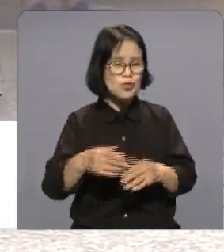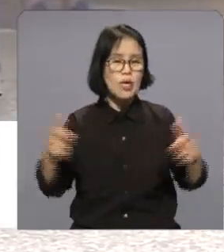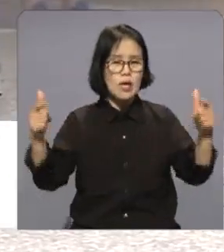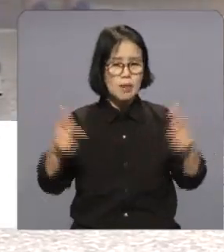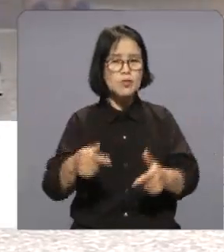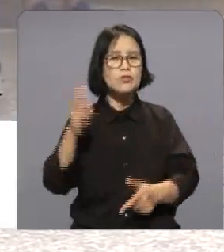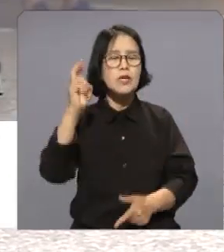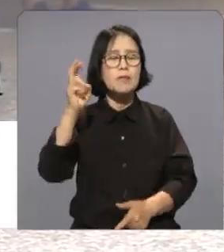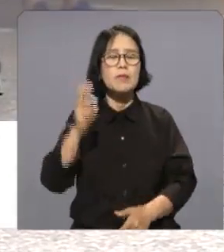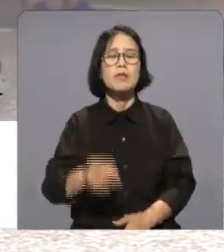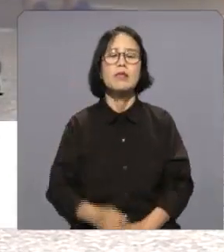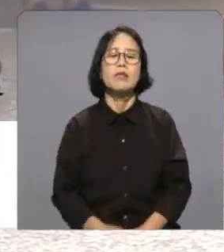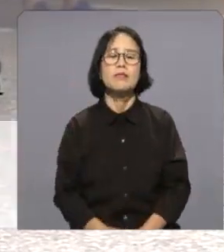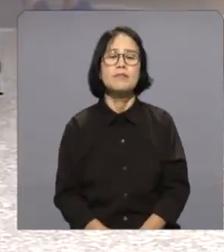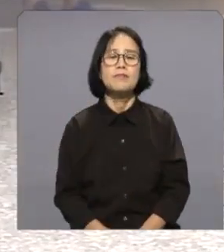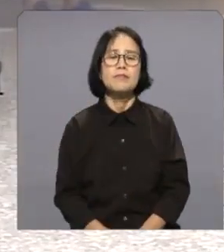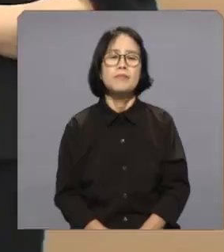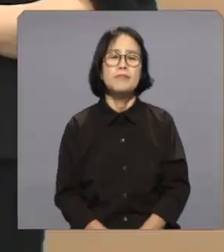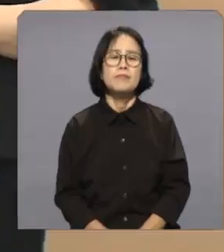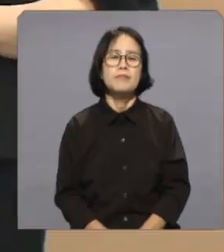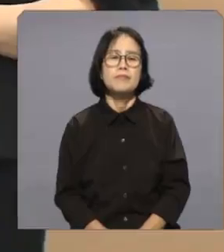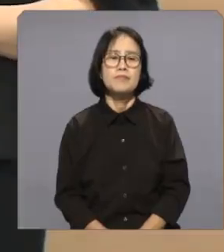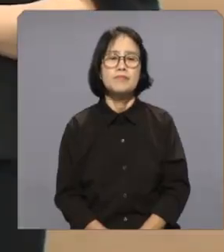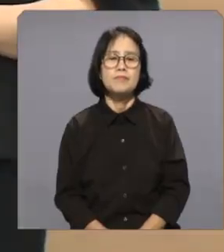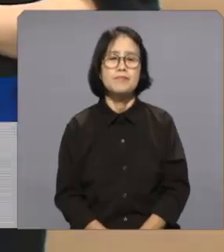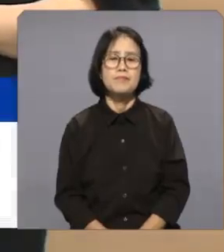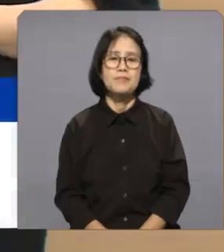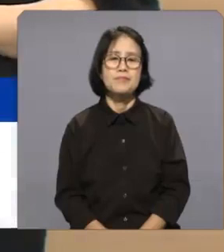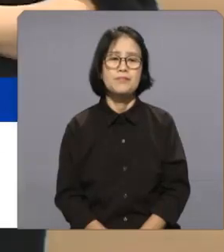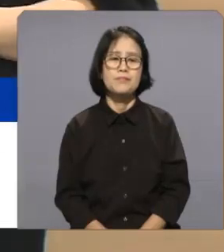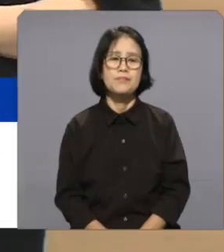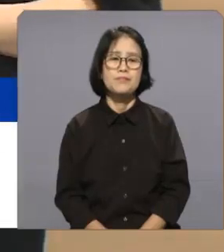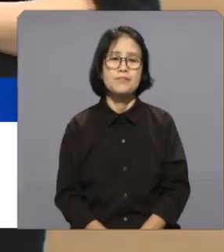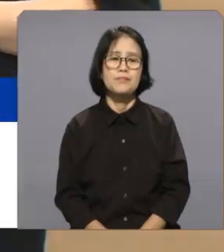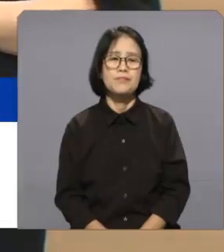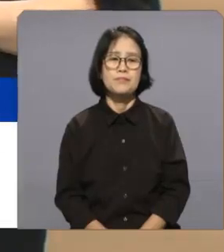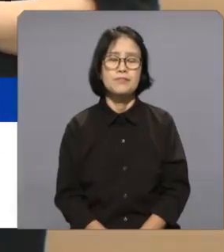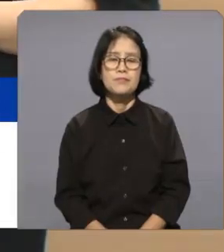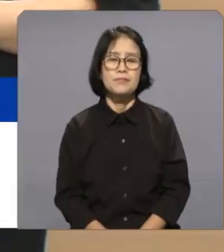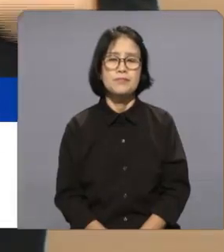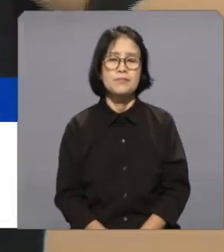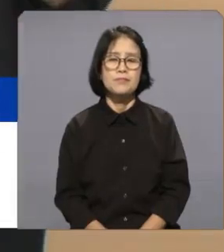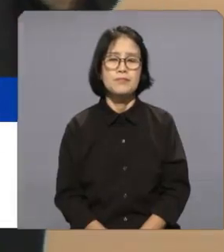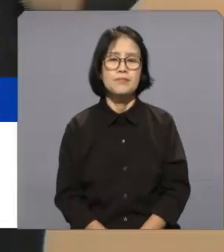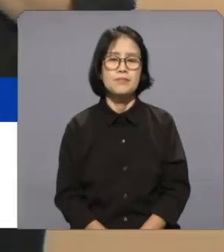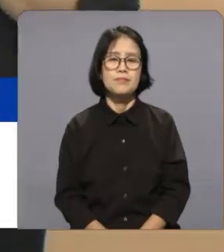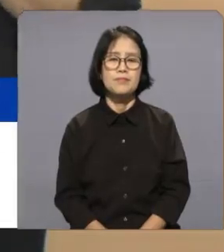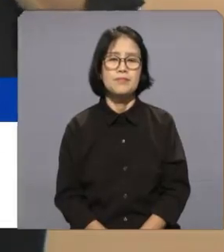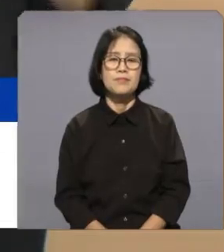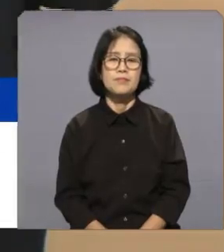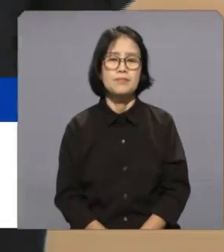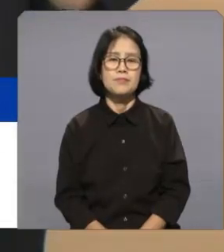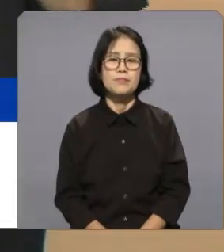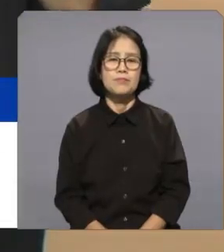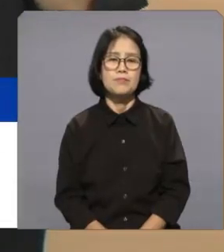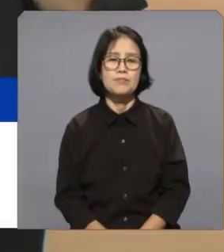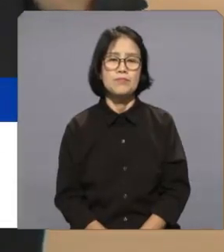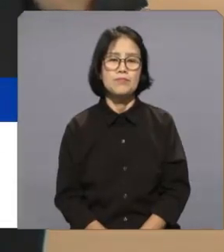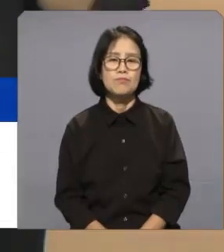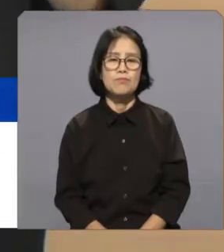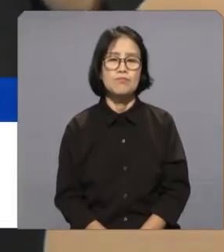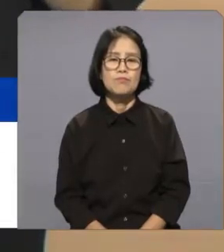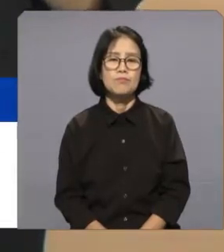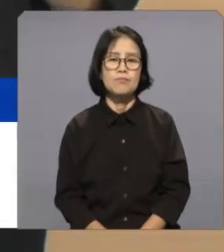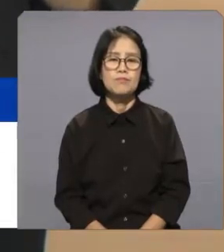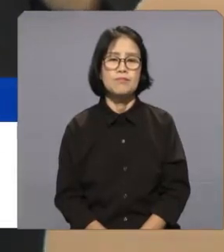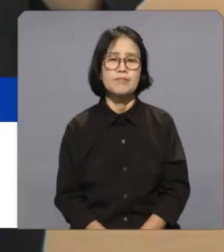전환할 가능성이 있다고 밝혔습니다. 지난주에 비해 소폭 감소하고 있습니다. 그렇지만 이런 변화가 정점 구간을